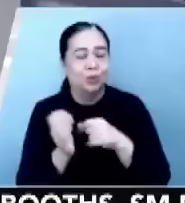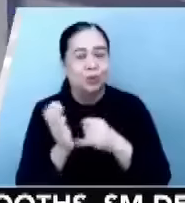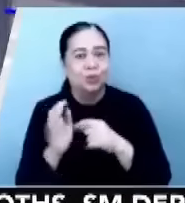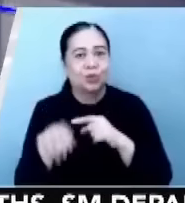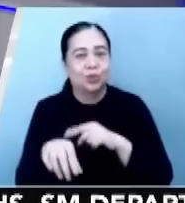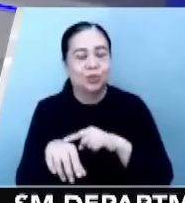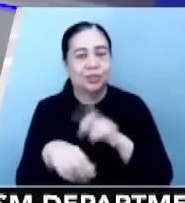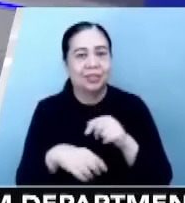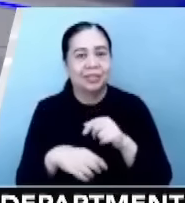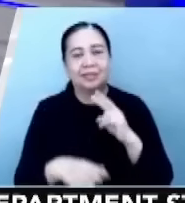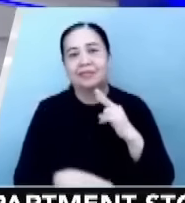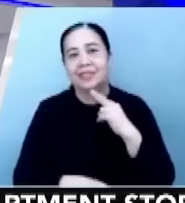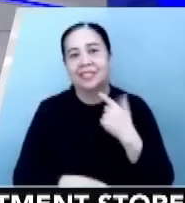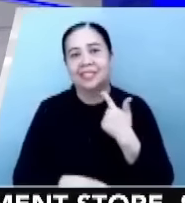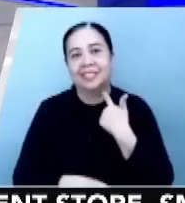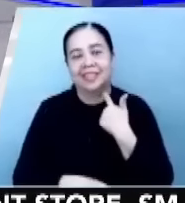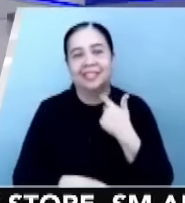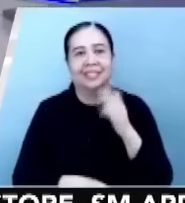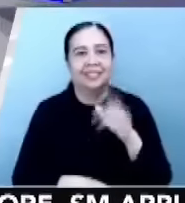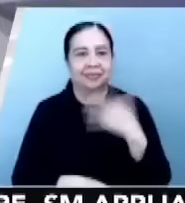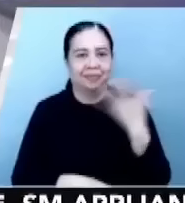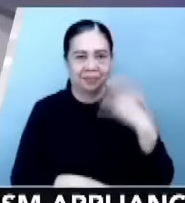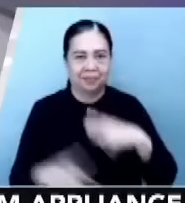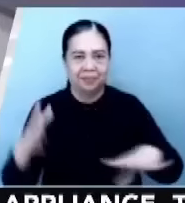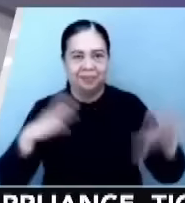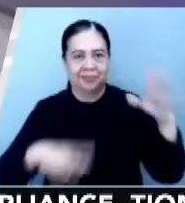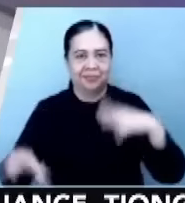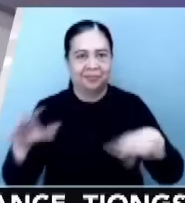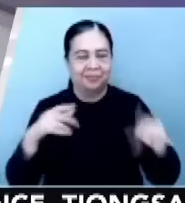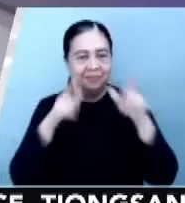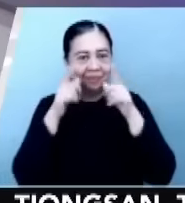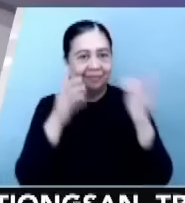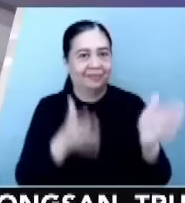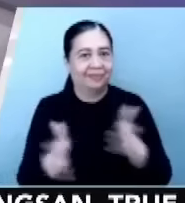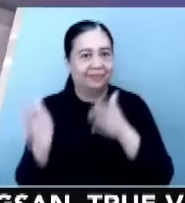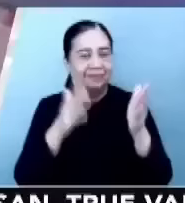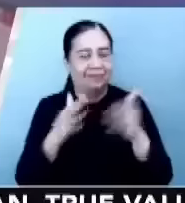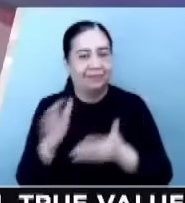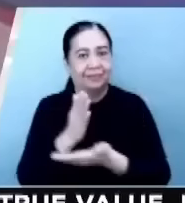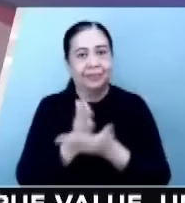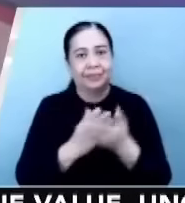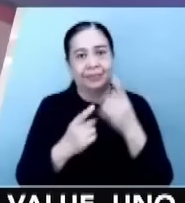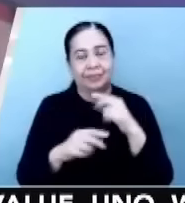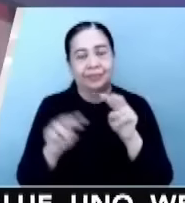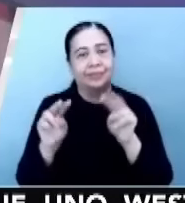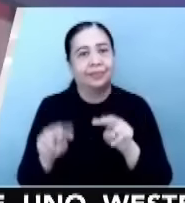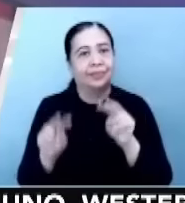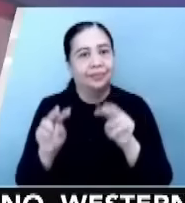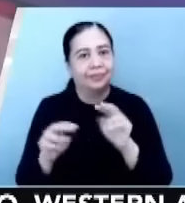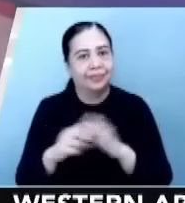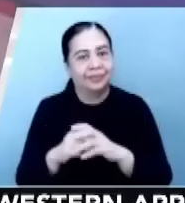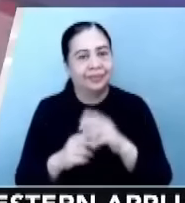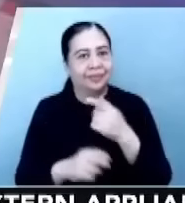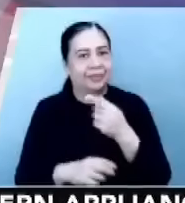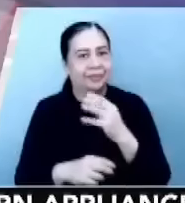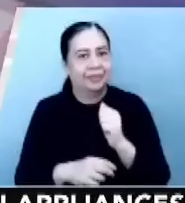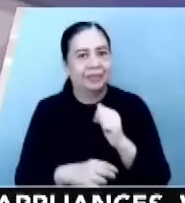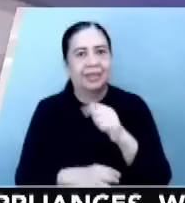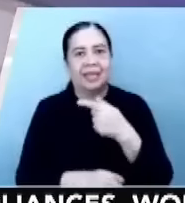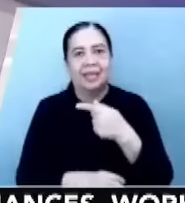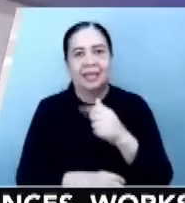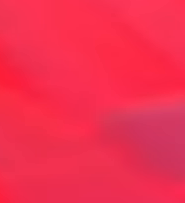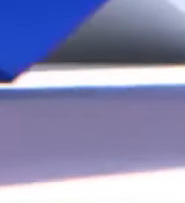Ganda. Ang kanilang sophisticated look, tila paghahanda na rin ng ilan para sa inaabangang GMA Gala. Makichika